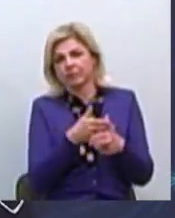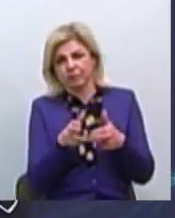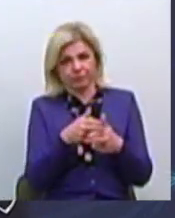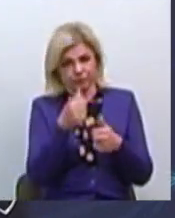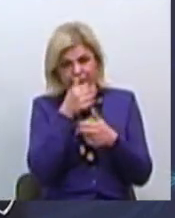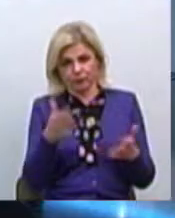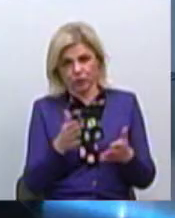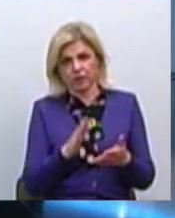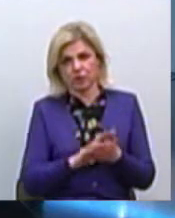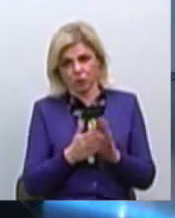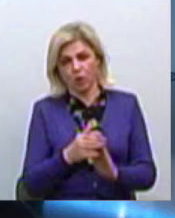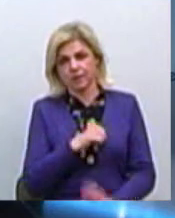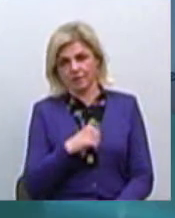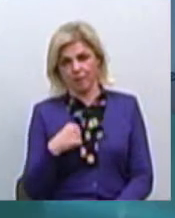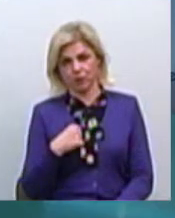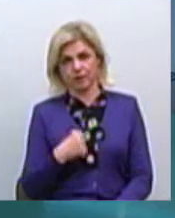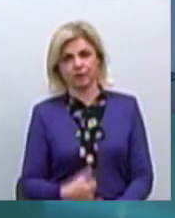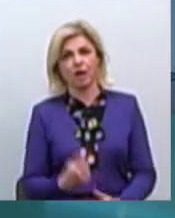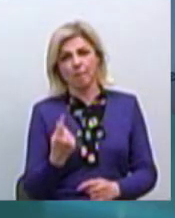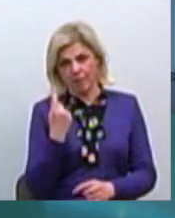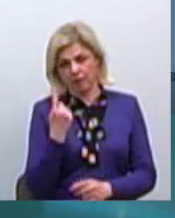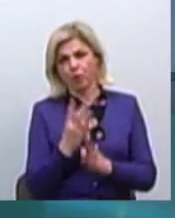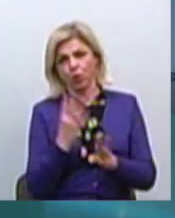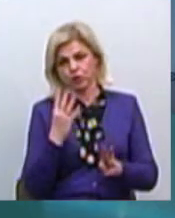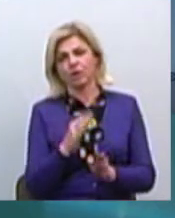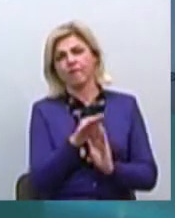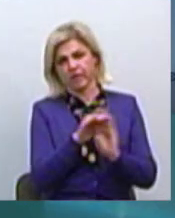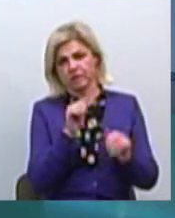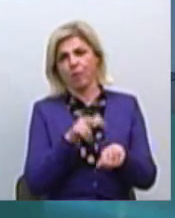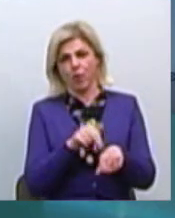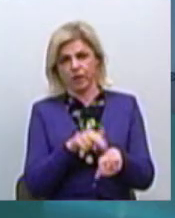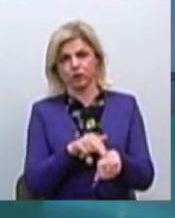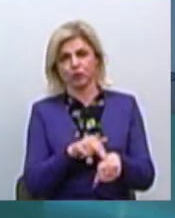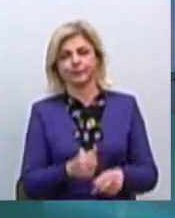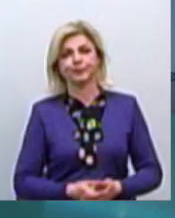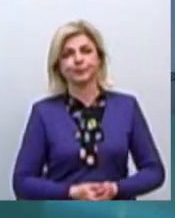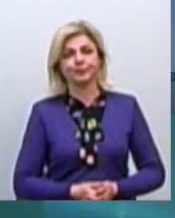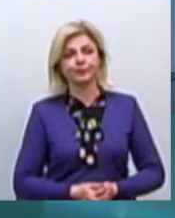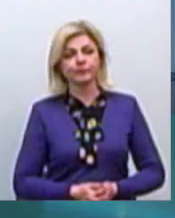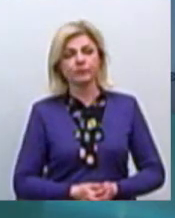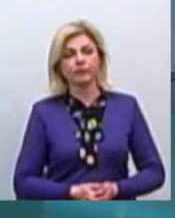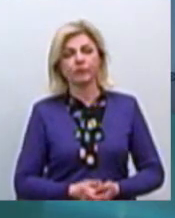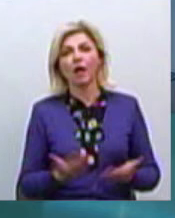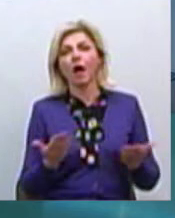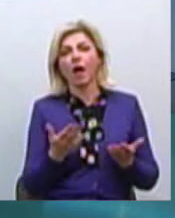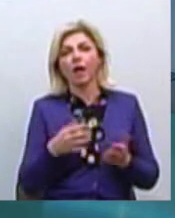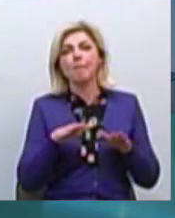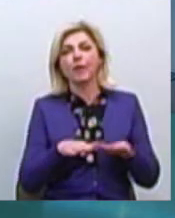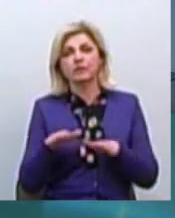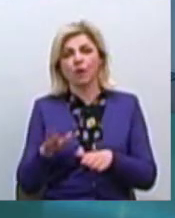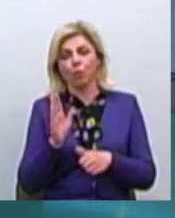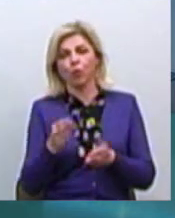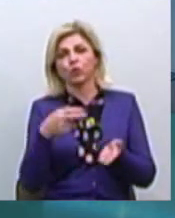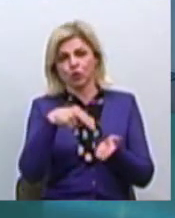вирішенням ситуації самостійно. Тобто, в першу чергу викликати поліцію? Викликати поліцію. Скажіть, будь ласка, на яких локаціях будуть